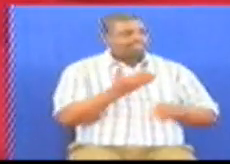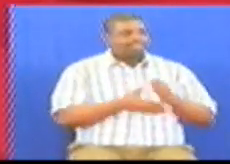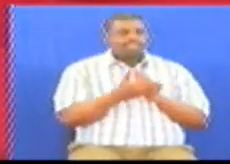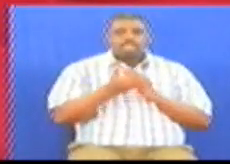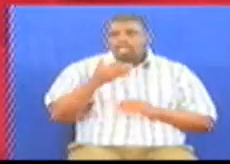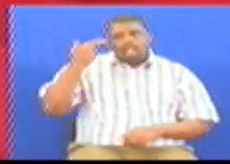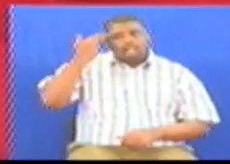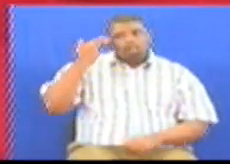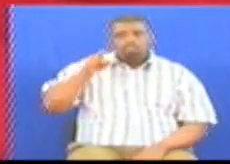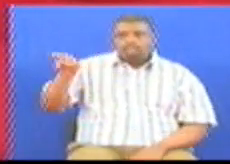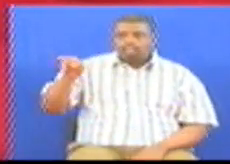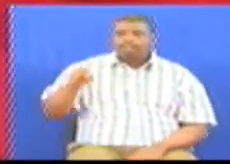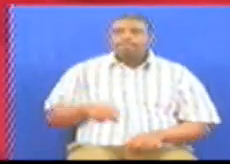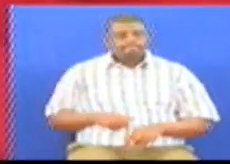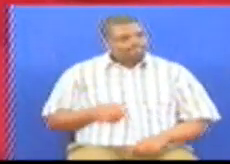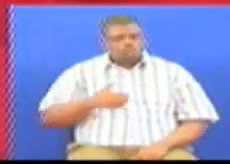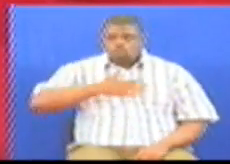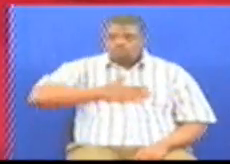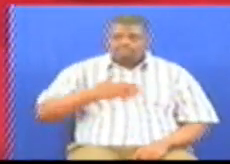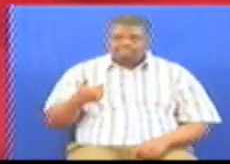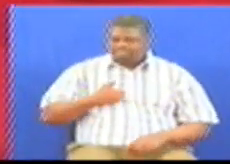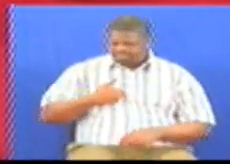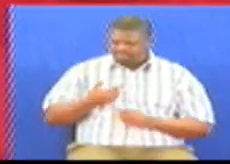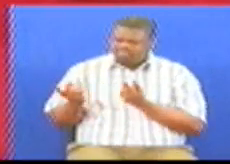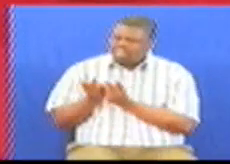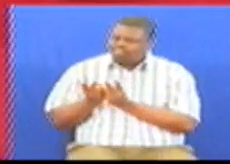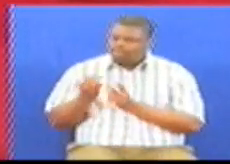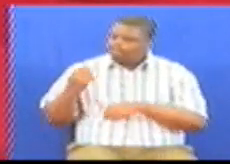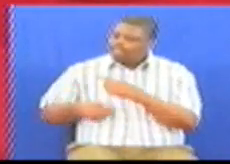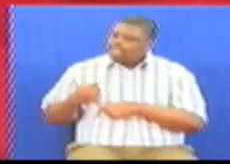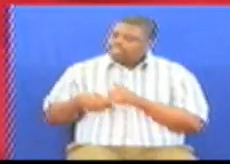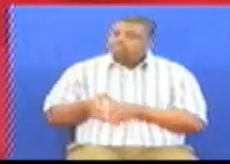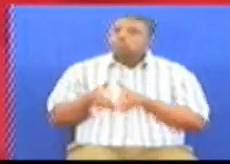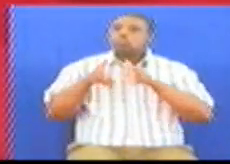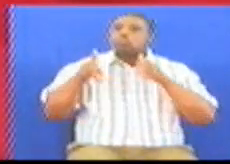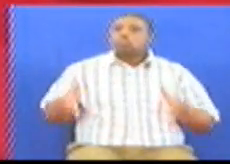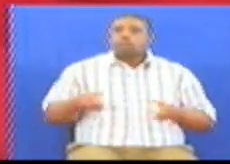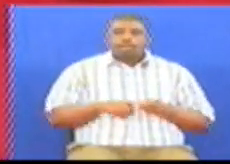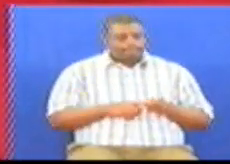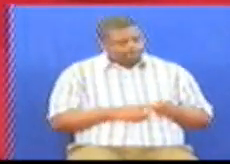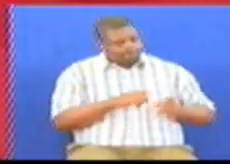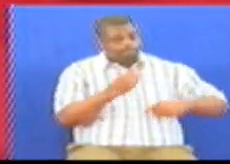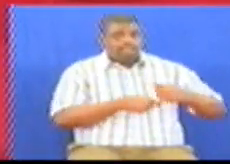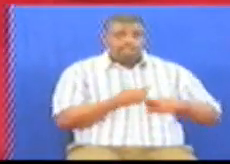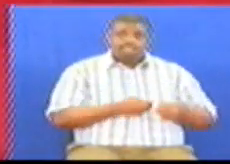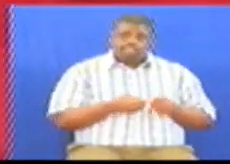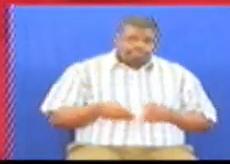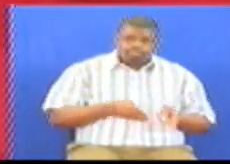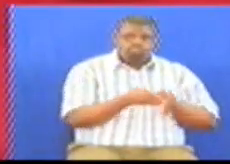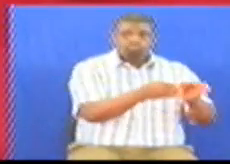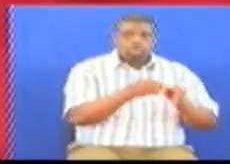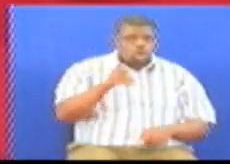Mheshimiwa Naibu Spika, kwangu pale kuna miradi mikubwa mikubwa. Miradi ya mto Ng'ombe, tunajenga